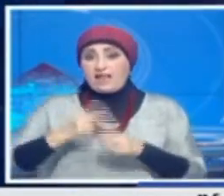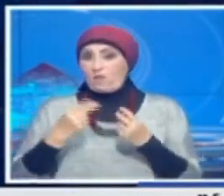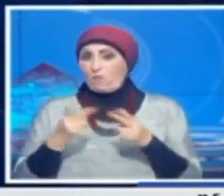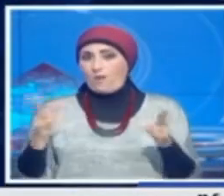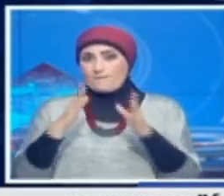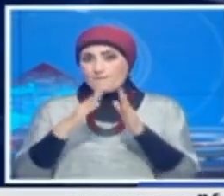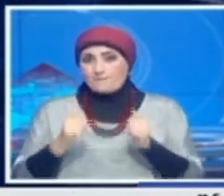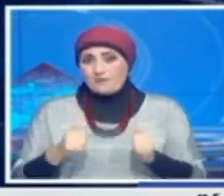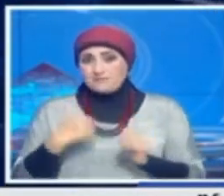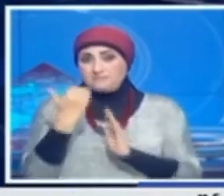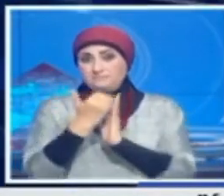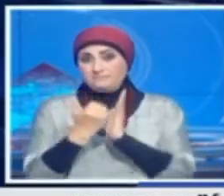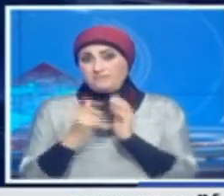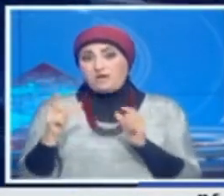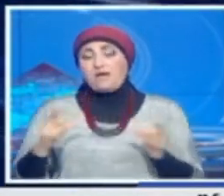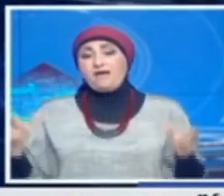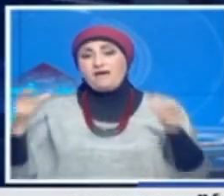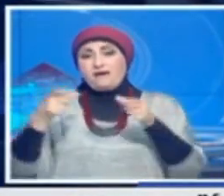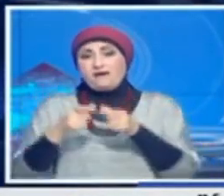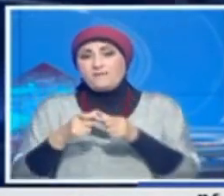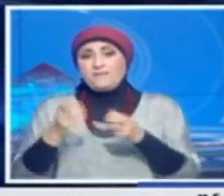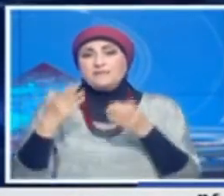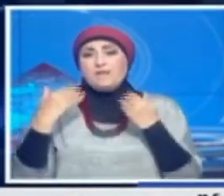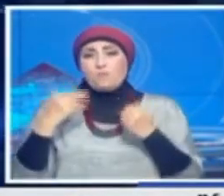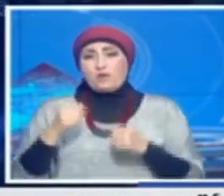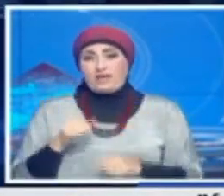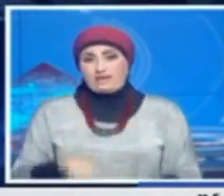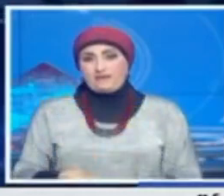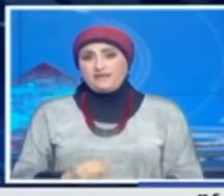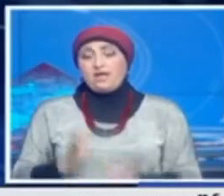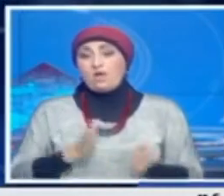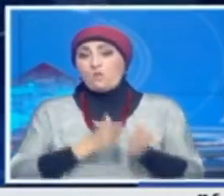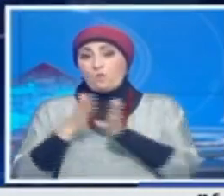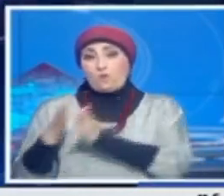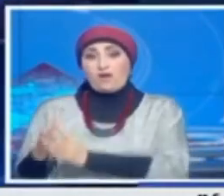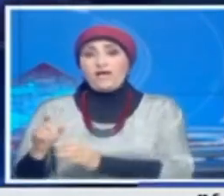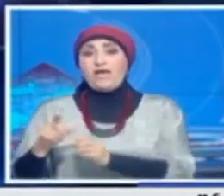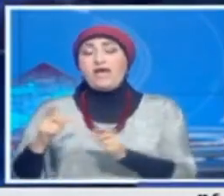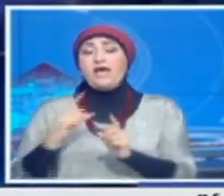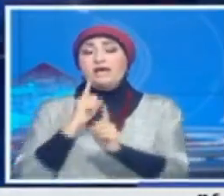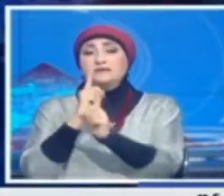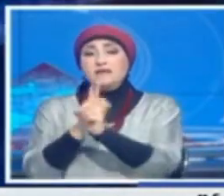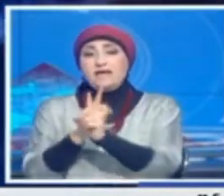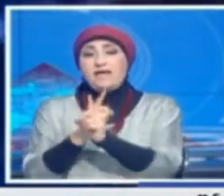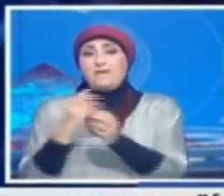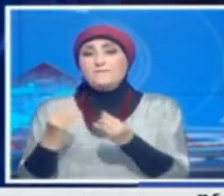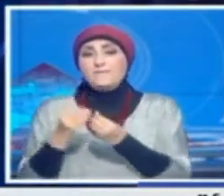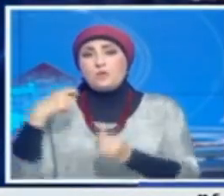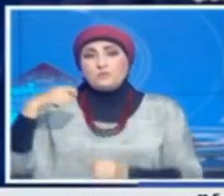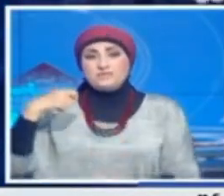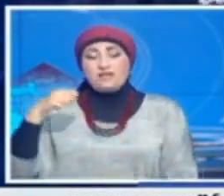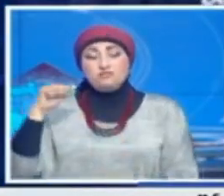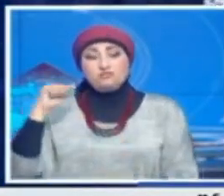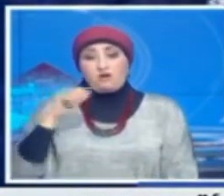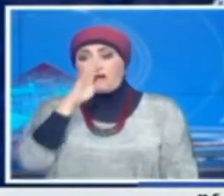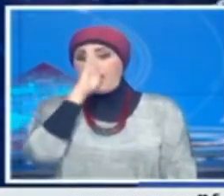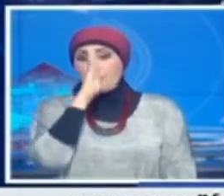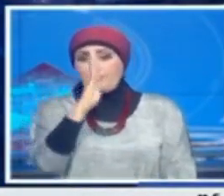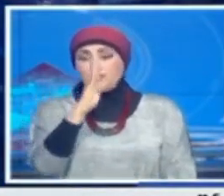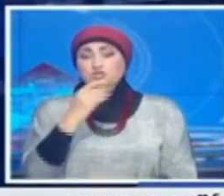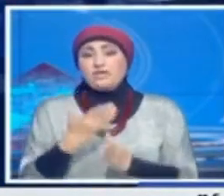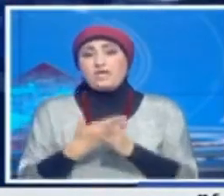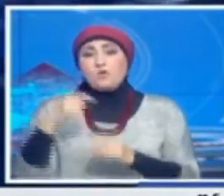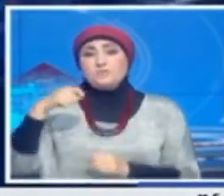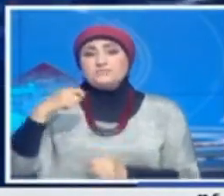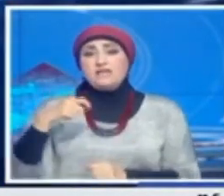إلى استعدادات مصر لتنظيم قمة المناخ. كما عقد لقاءات ثنائية مع وزيرة الطاقة